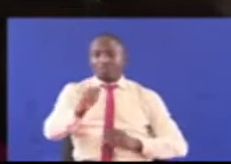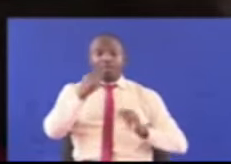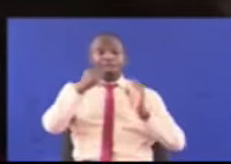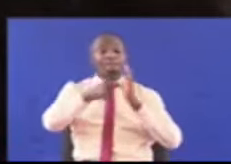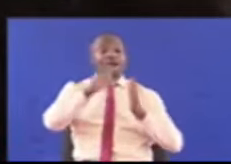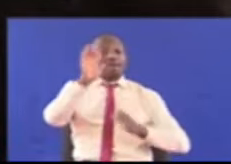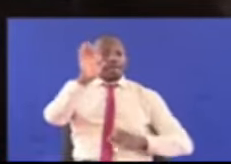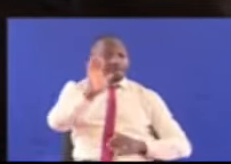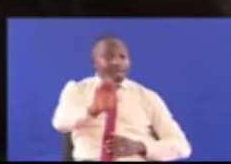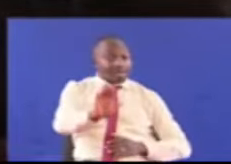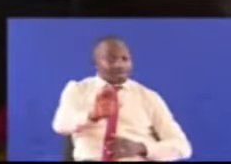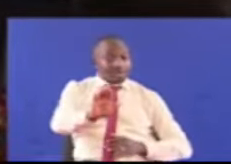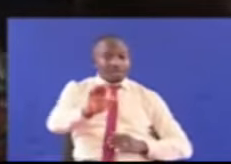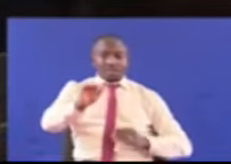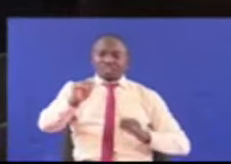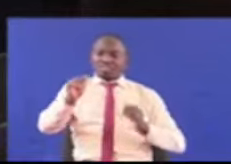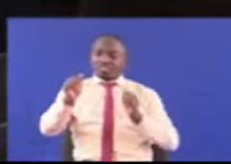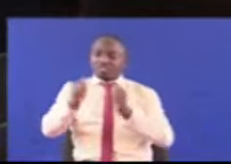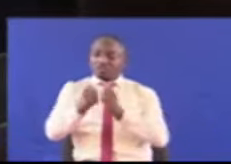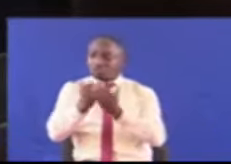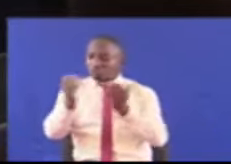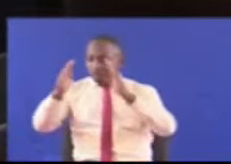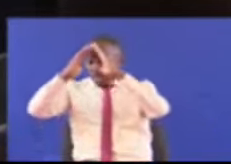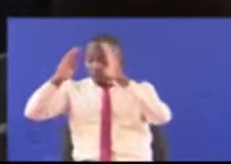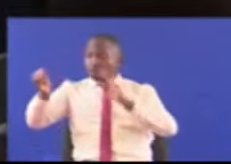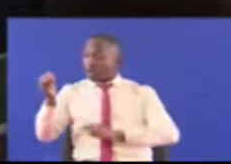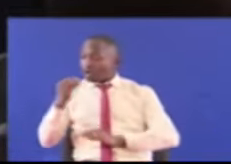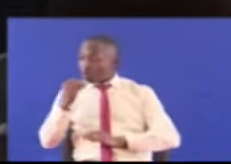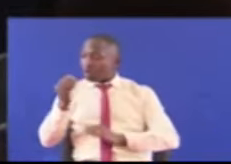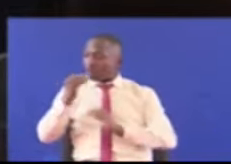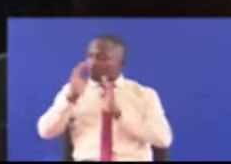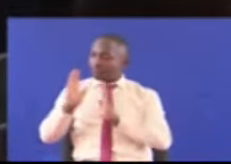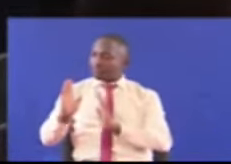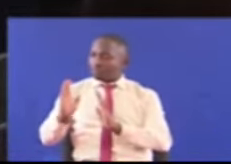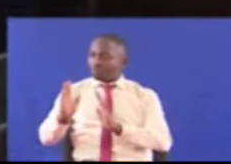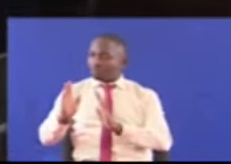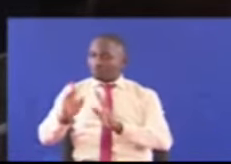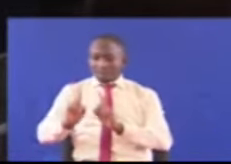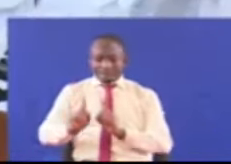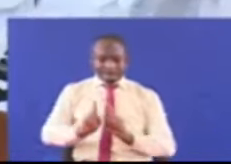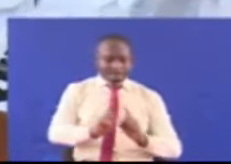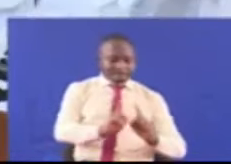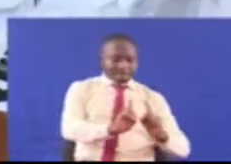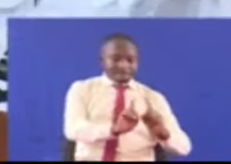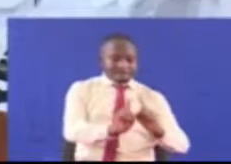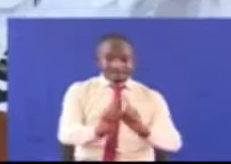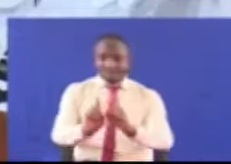Maana yake anachokula unakula naye. Akienda choni unakwenda naye.